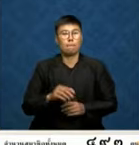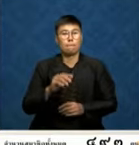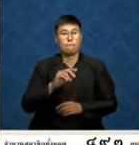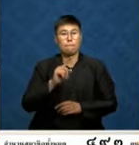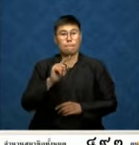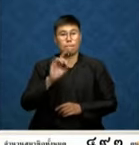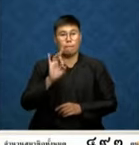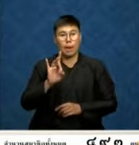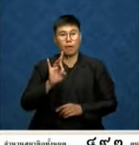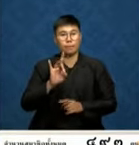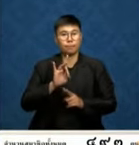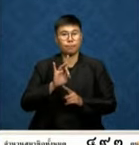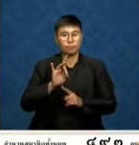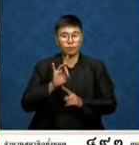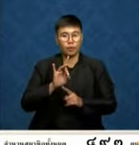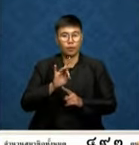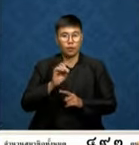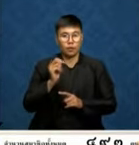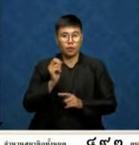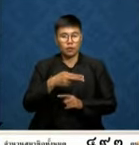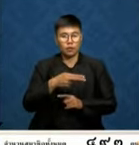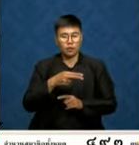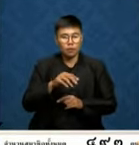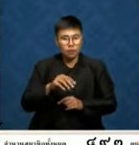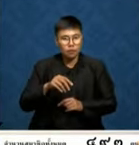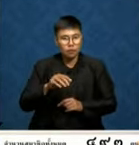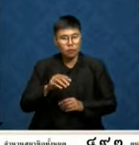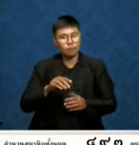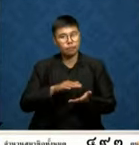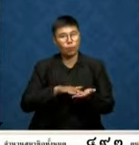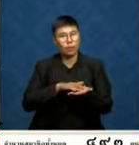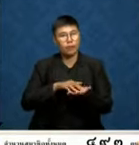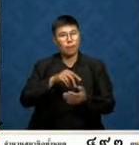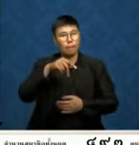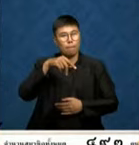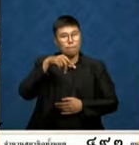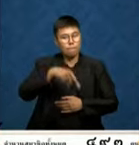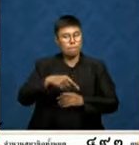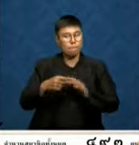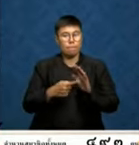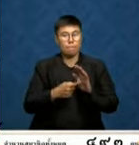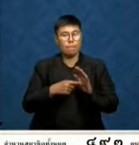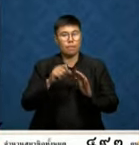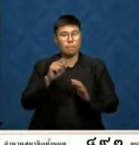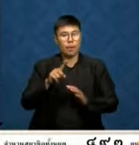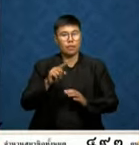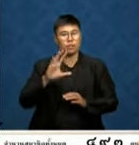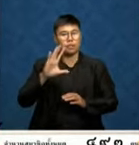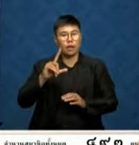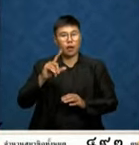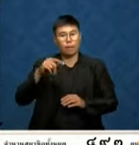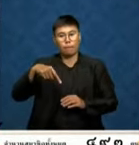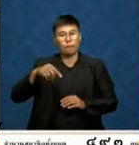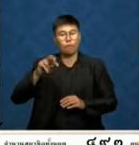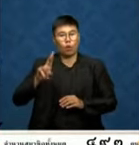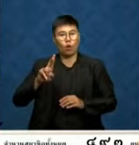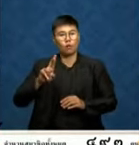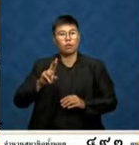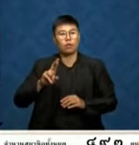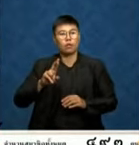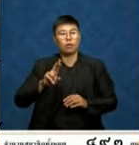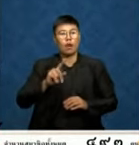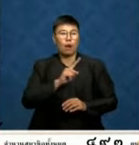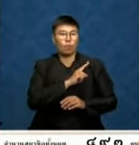านทัศพัชพรบรมพัฒกรนะครับเจ้าหน้าที่การเงิน